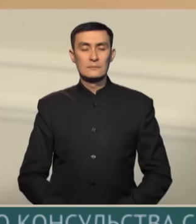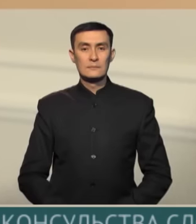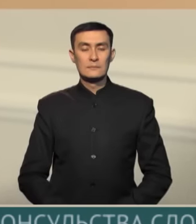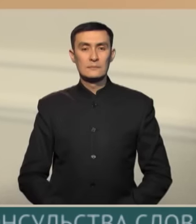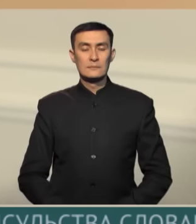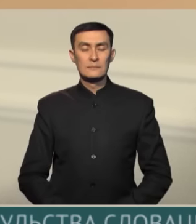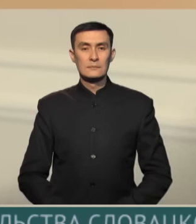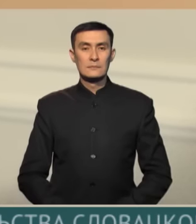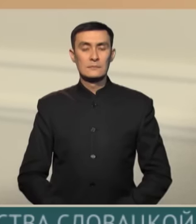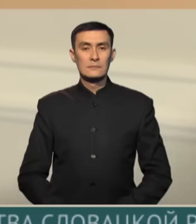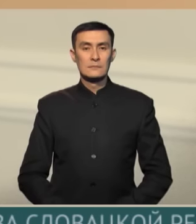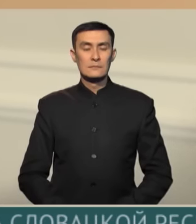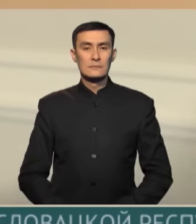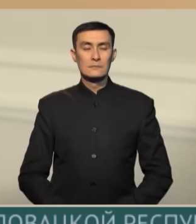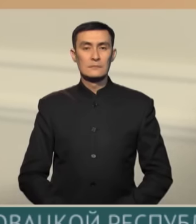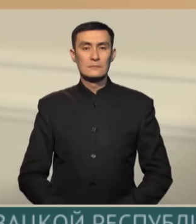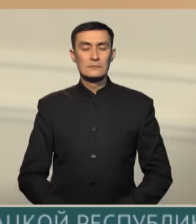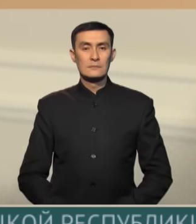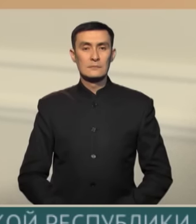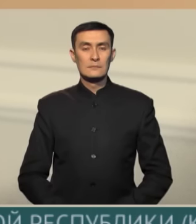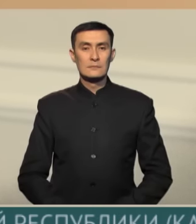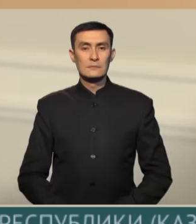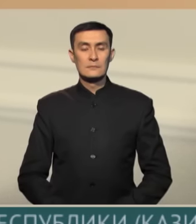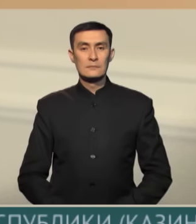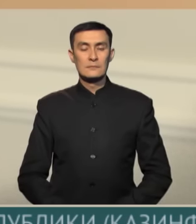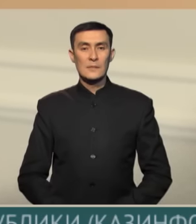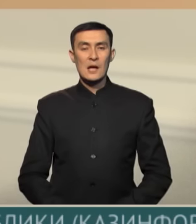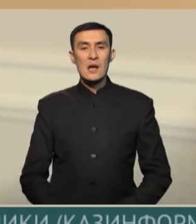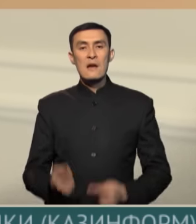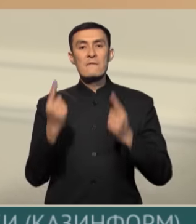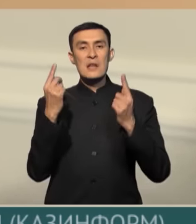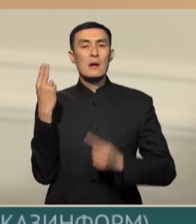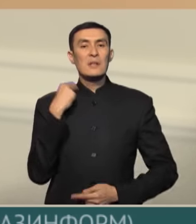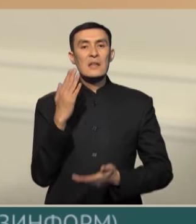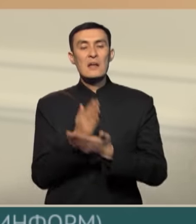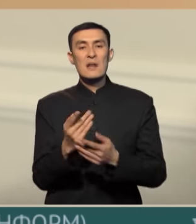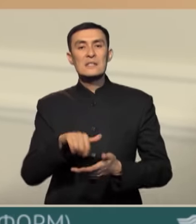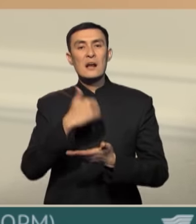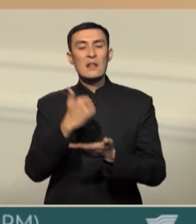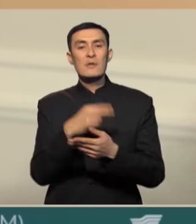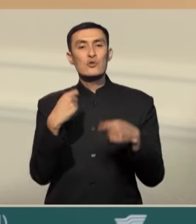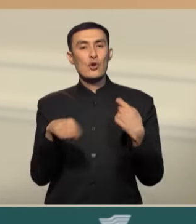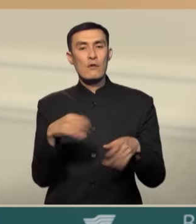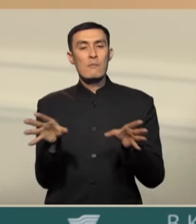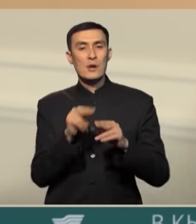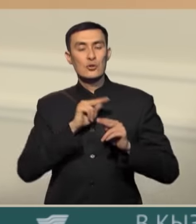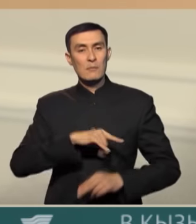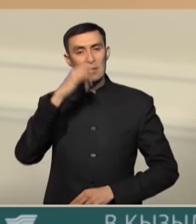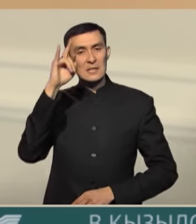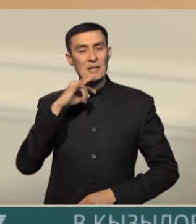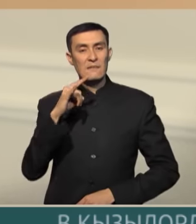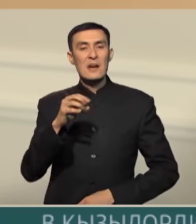Britain is the leading trading partner in the European Union. Великобритания является одним из главных торговых партнеров Казахстана